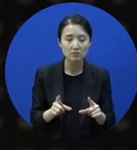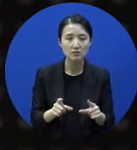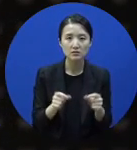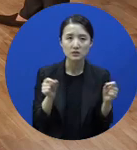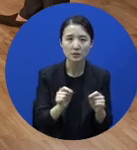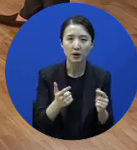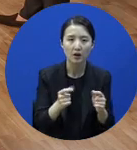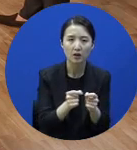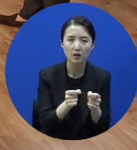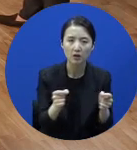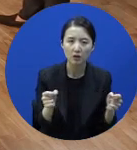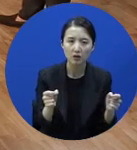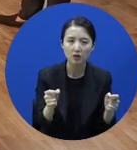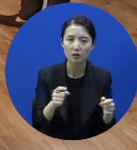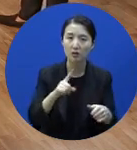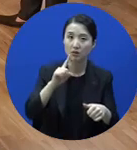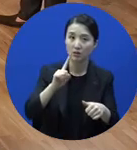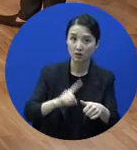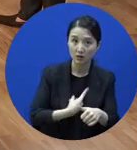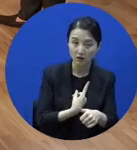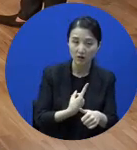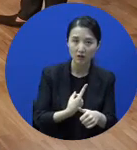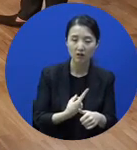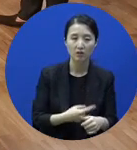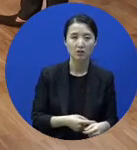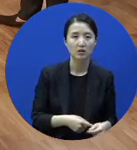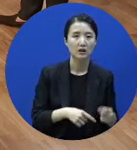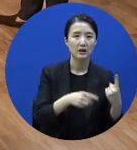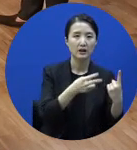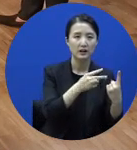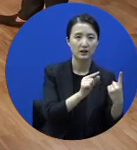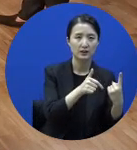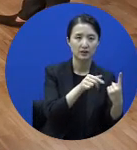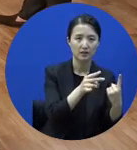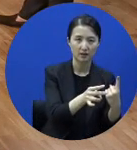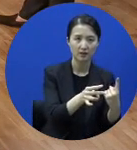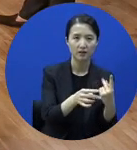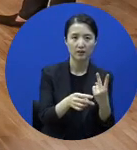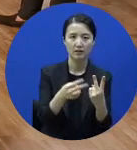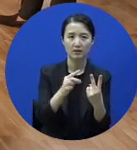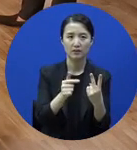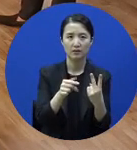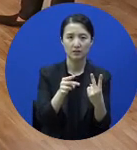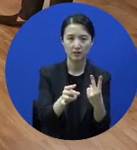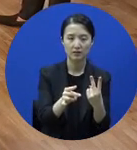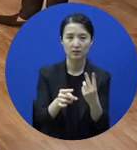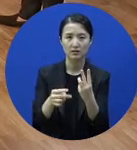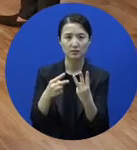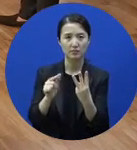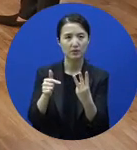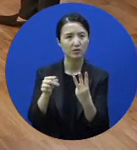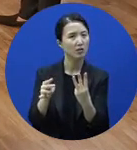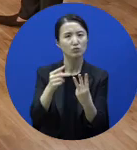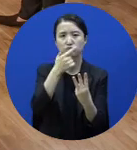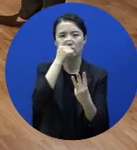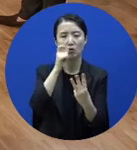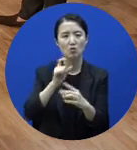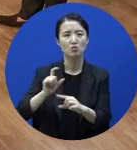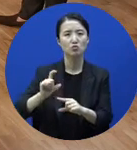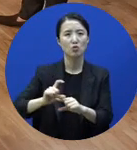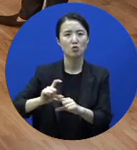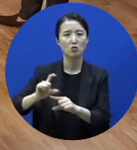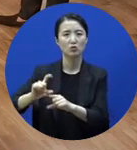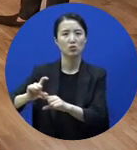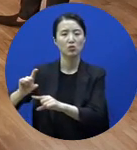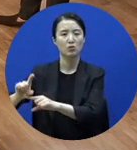이런 어떤 부모의 세대는 정년퇴임하고 10년 정도면 가능했어요. 그래서 뭐 본인의 어떤 여행이기도 하고 갖고 있는 것들을 통해서